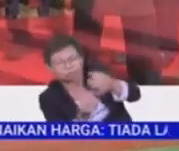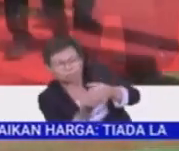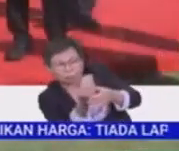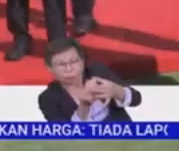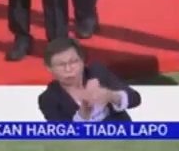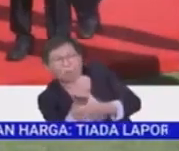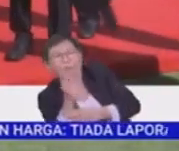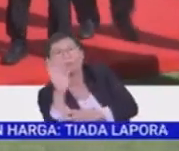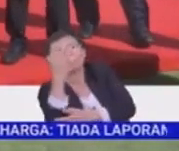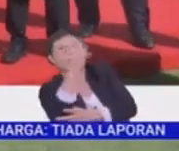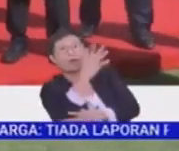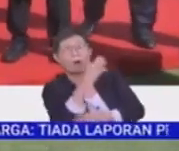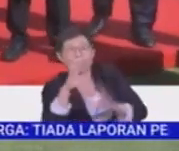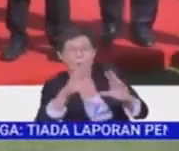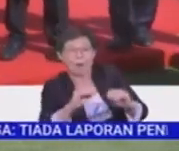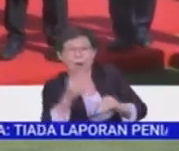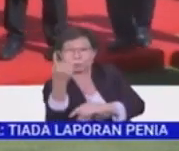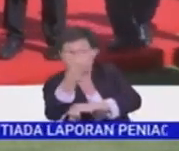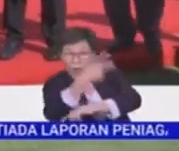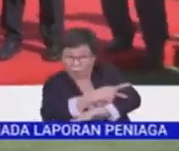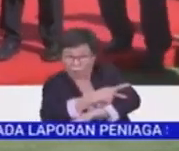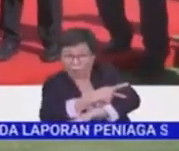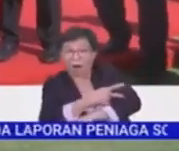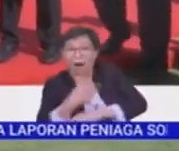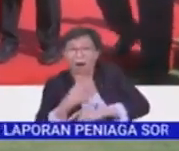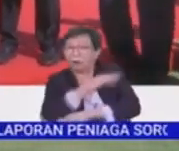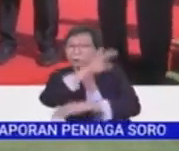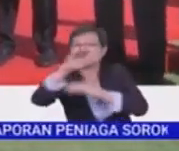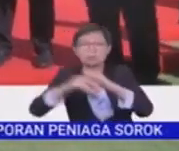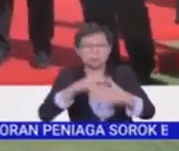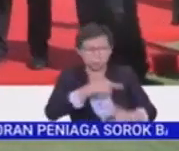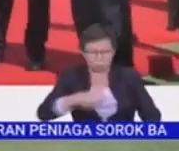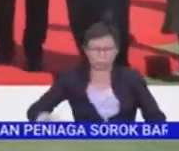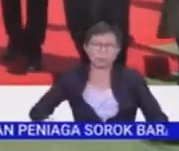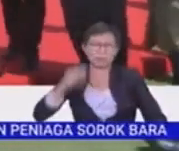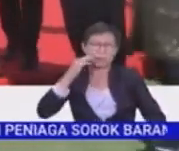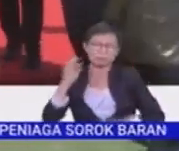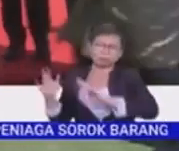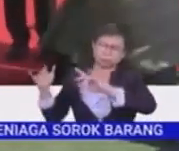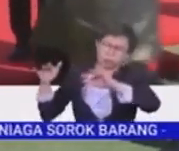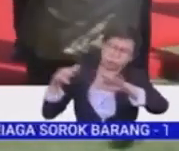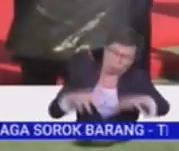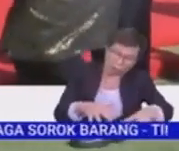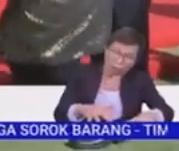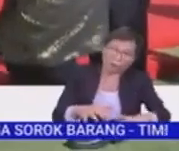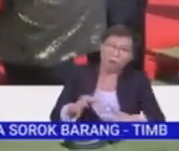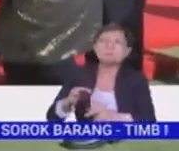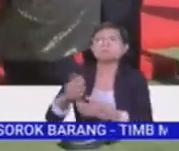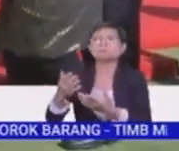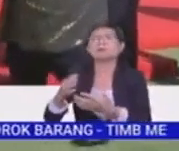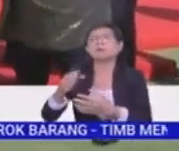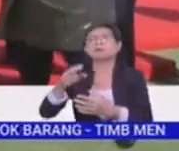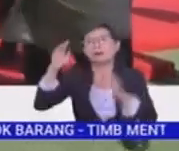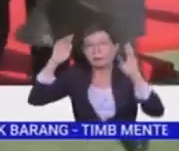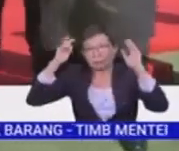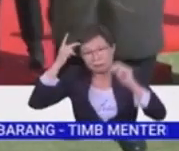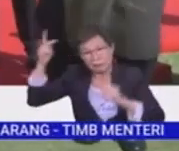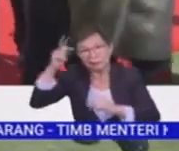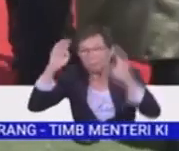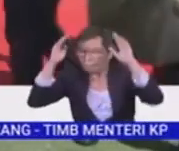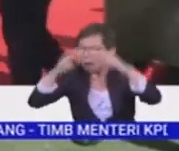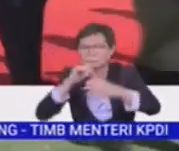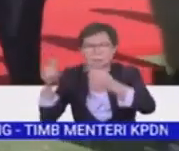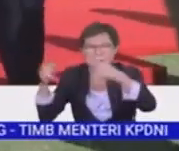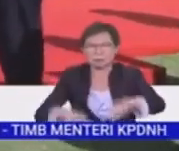tersebut mesyuarat dua hari itu turut dihadiri semua raja-raja Melayu kecuali Kelantan paham dan Johor Pahang